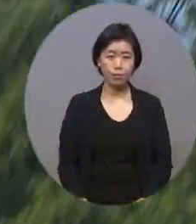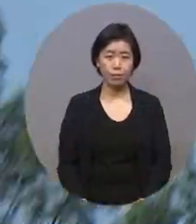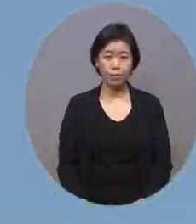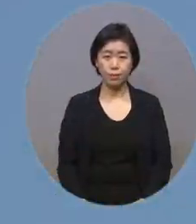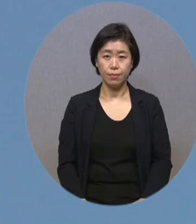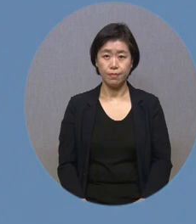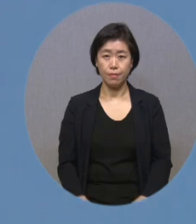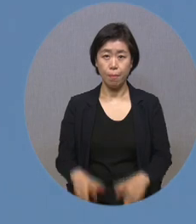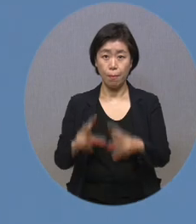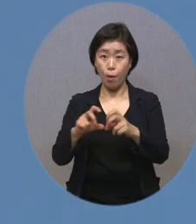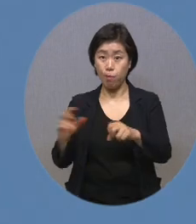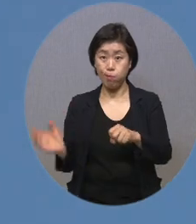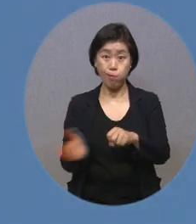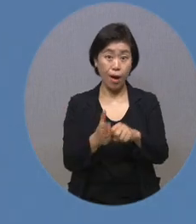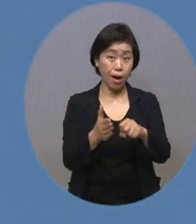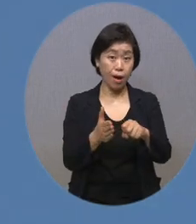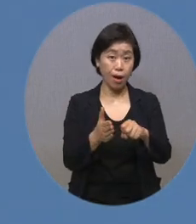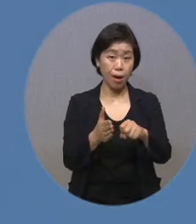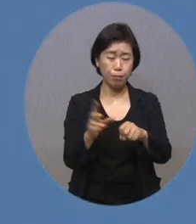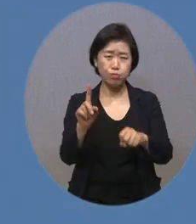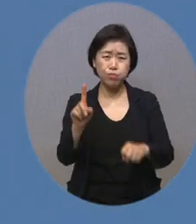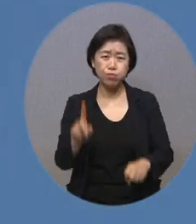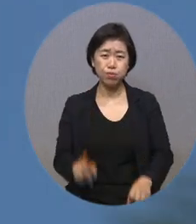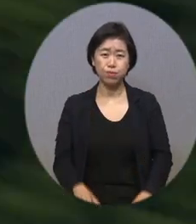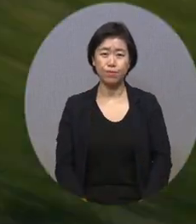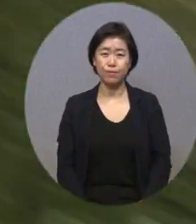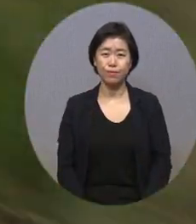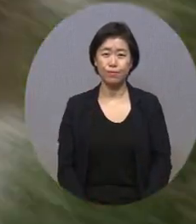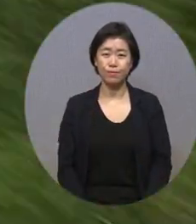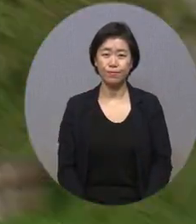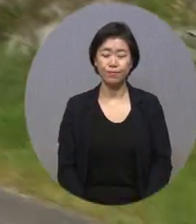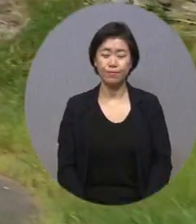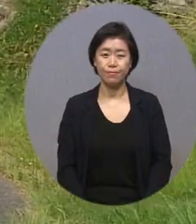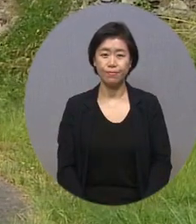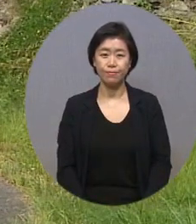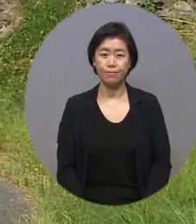야, 어. 땡겨졌다. 볼 맞고?